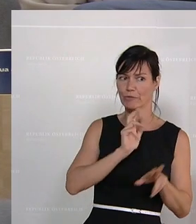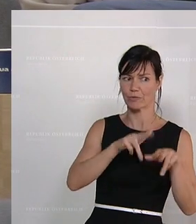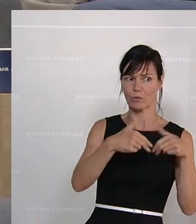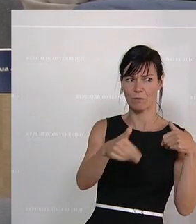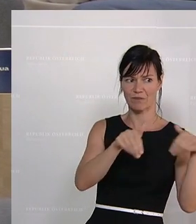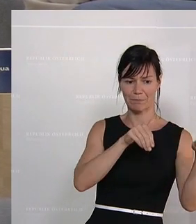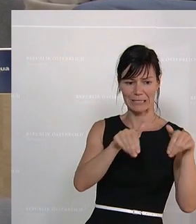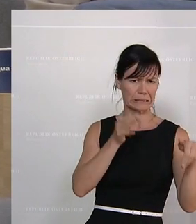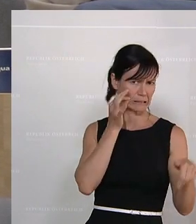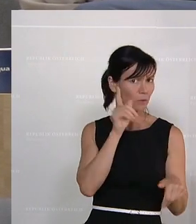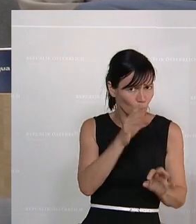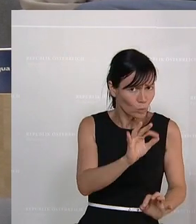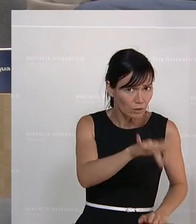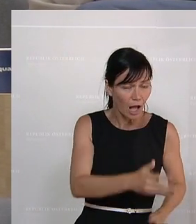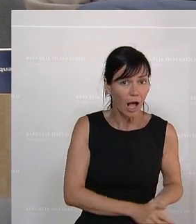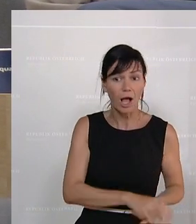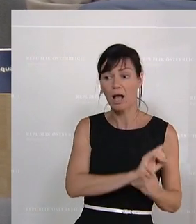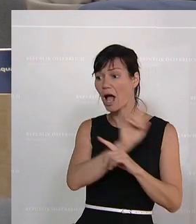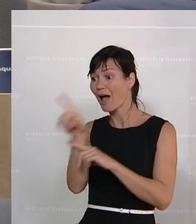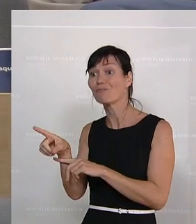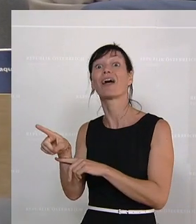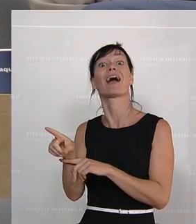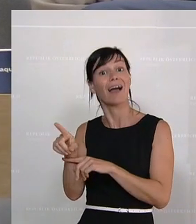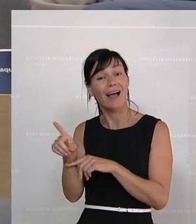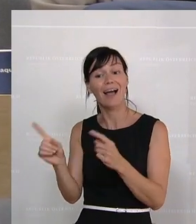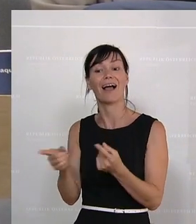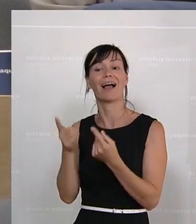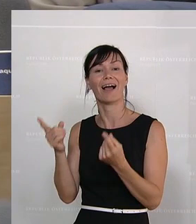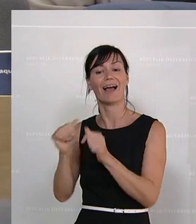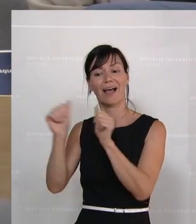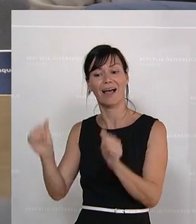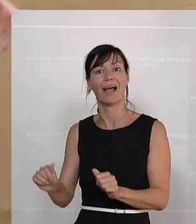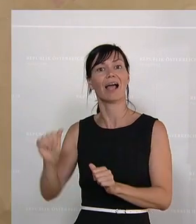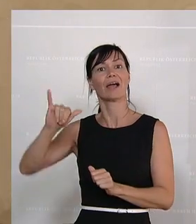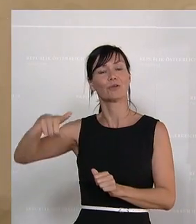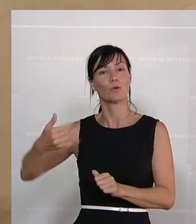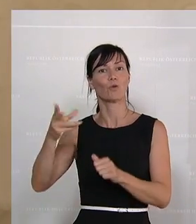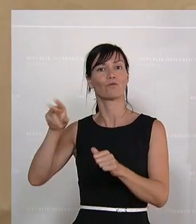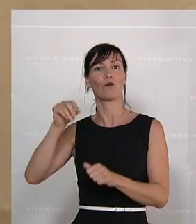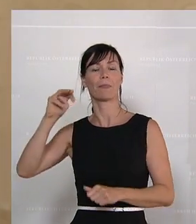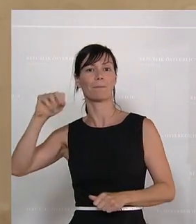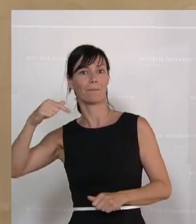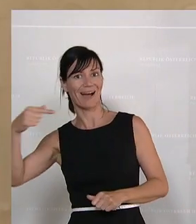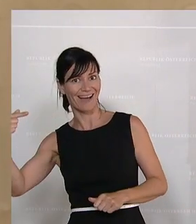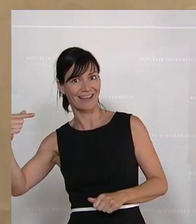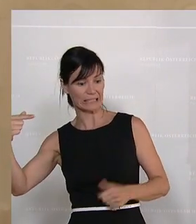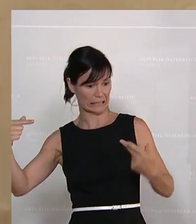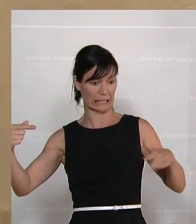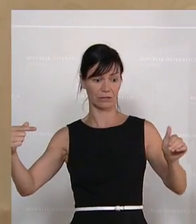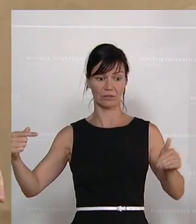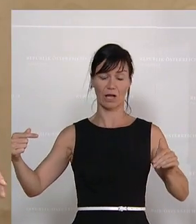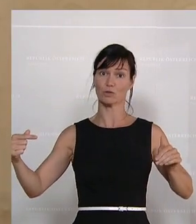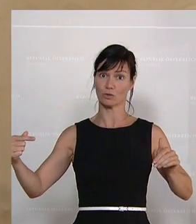gut dass sie hier sind die agentur jung von markt zusätzlich zu den 300 tausend euros des grünen sozialministers